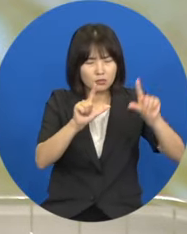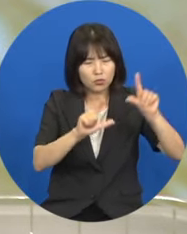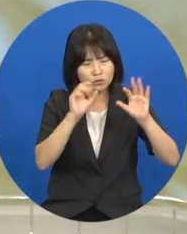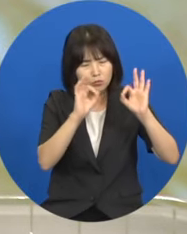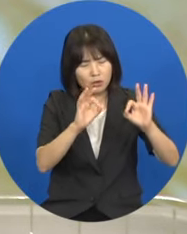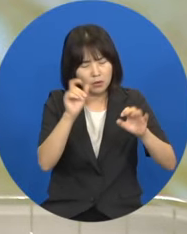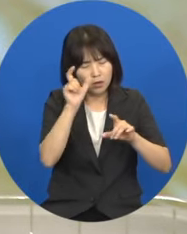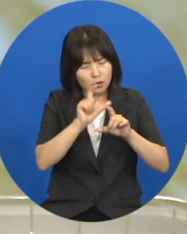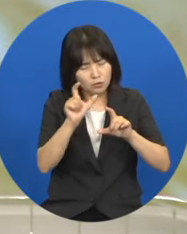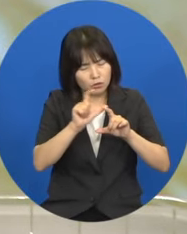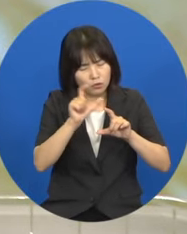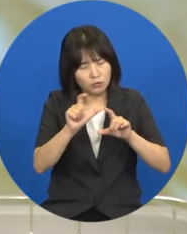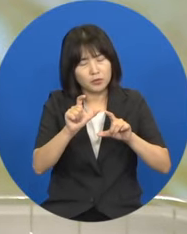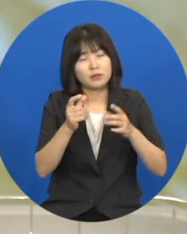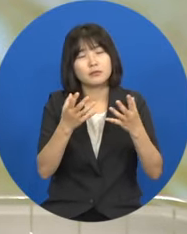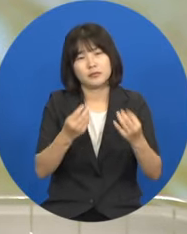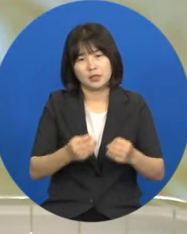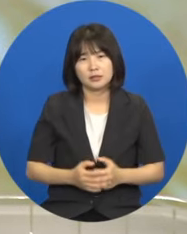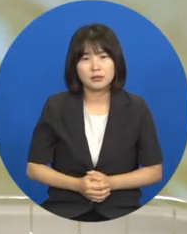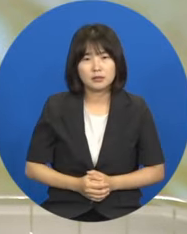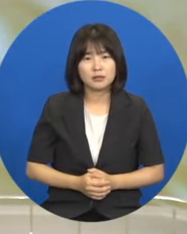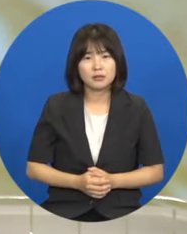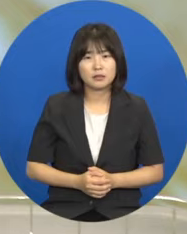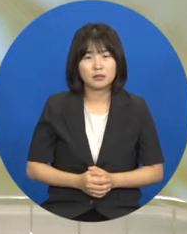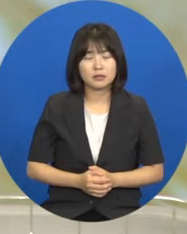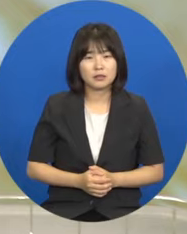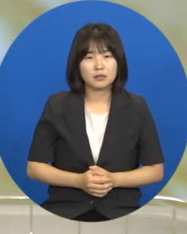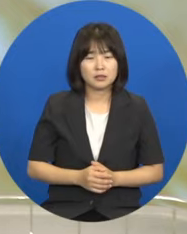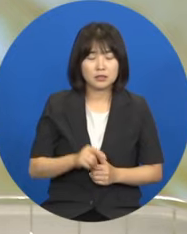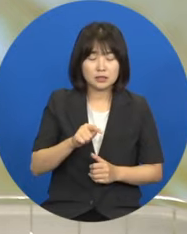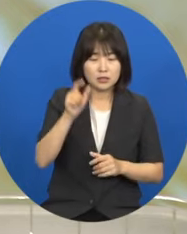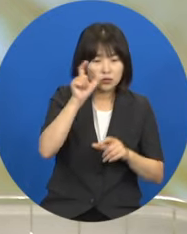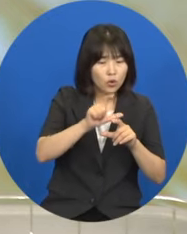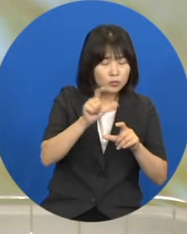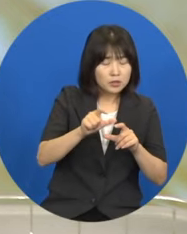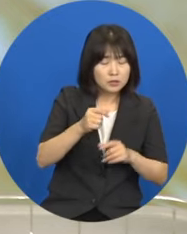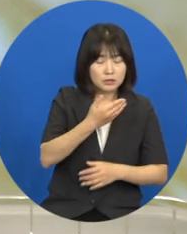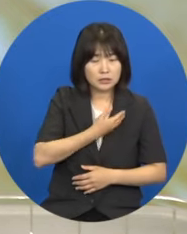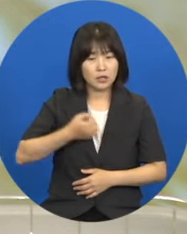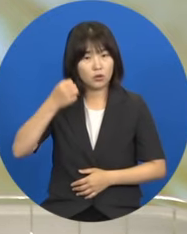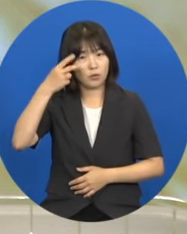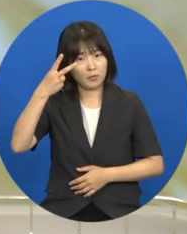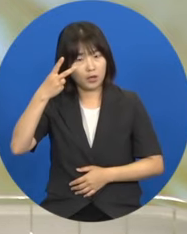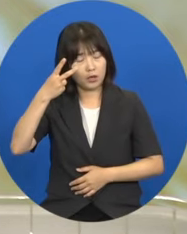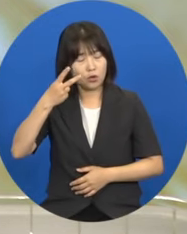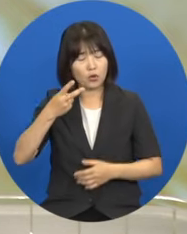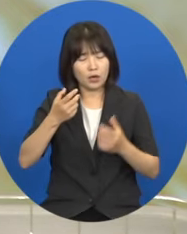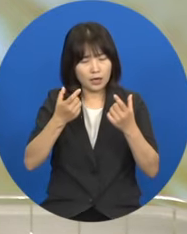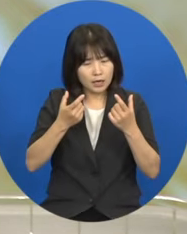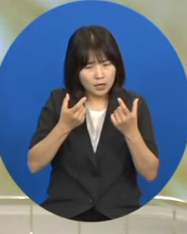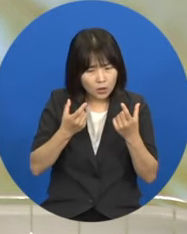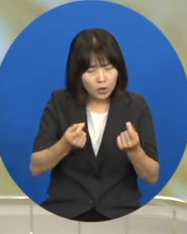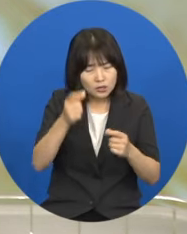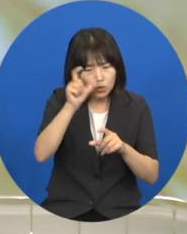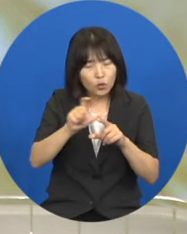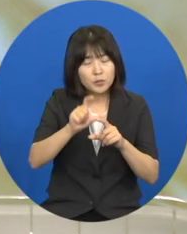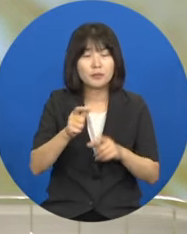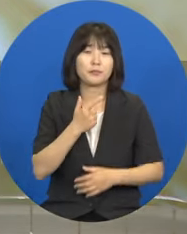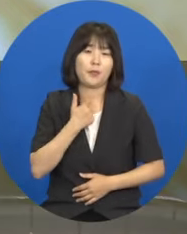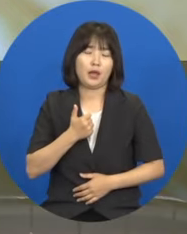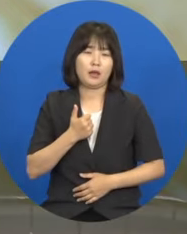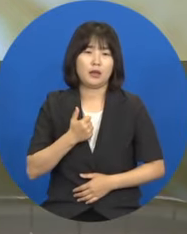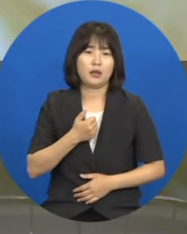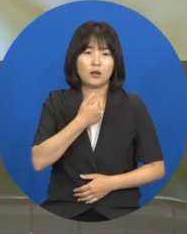고민이 많습니다. 이런 고민이 저와 여러분만의 고민이 아니라 사도 바울도 같은 고민 가운데 있었습니다. 로마서